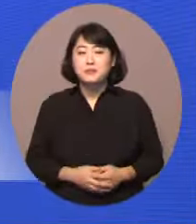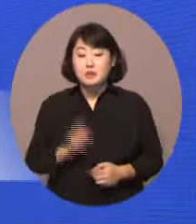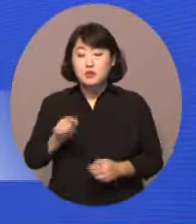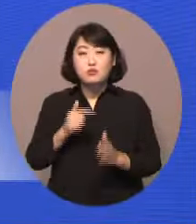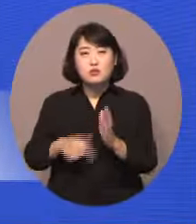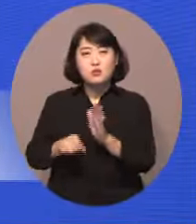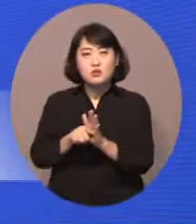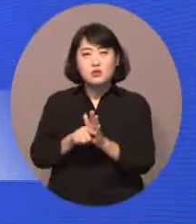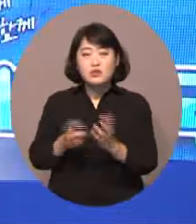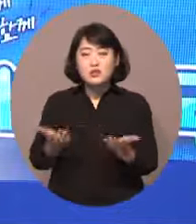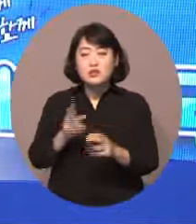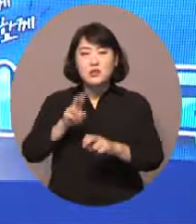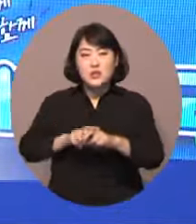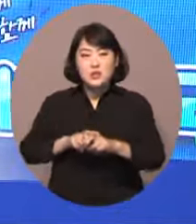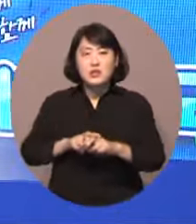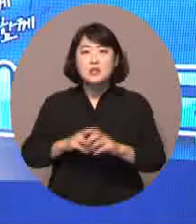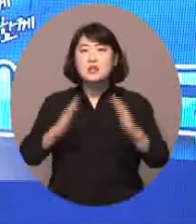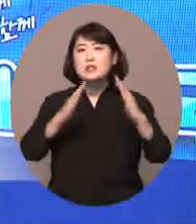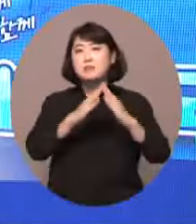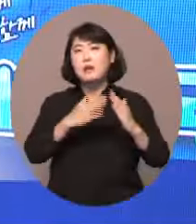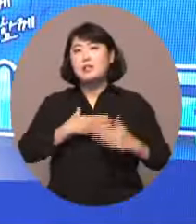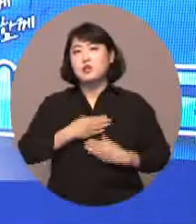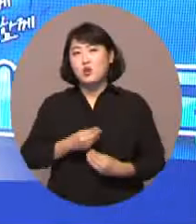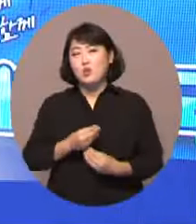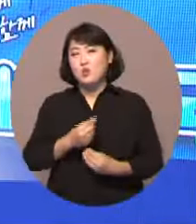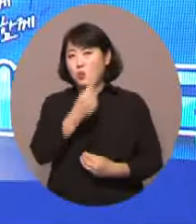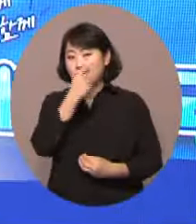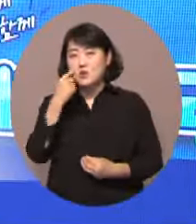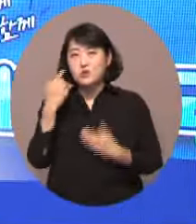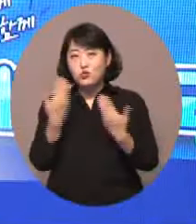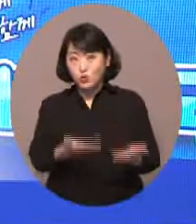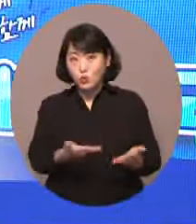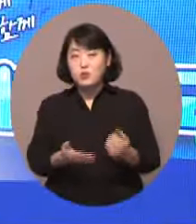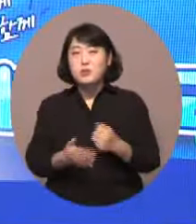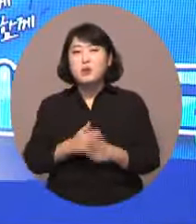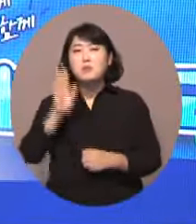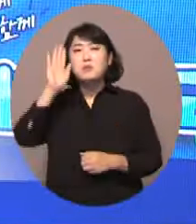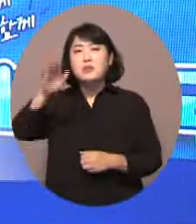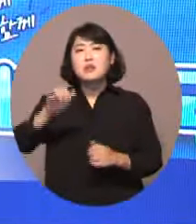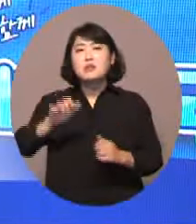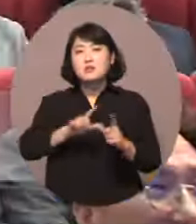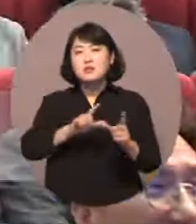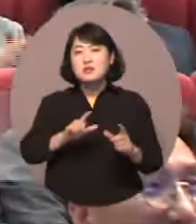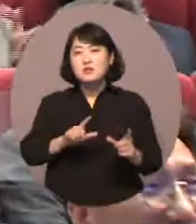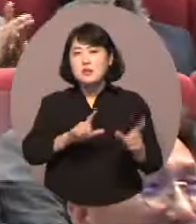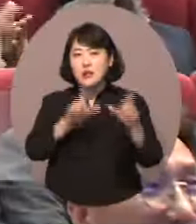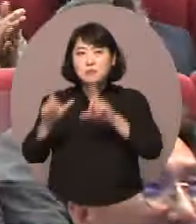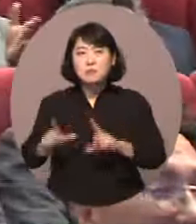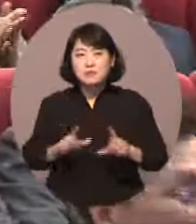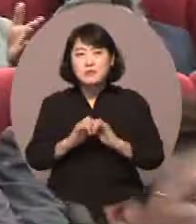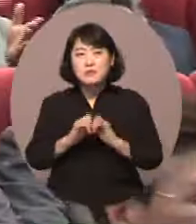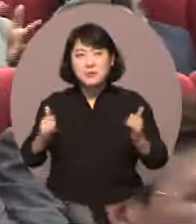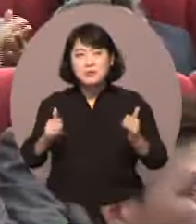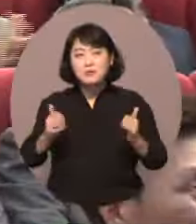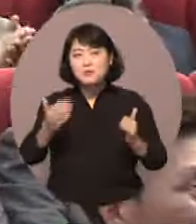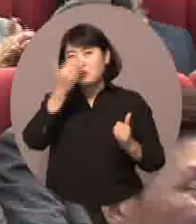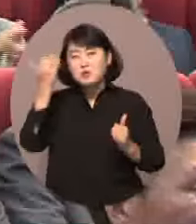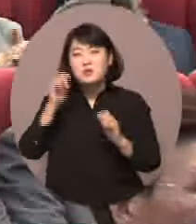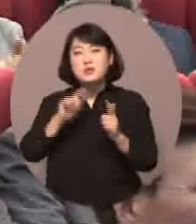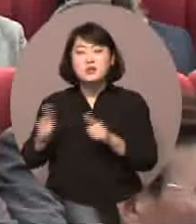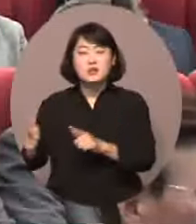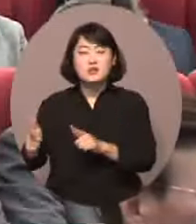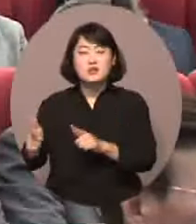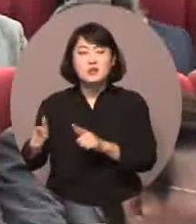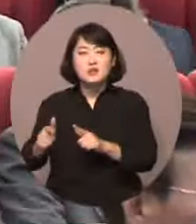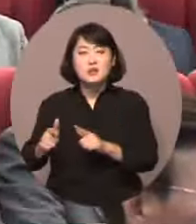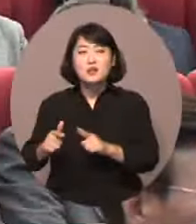위해 일자리와 주거 안정성을 보장해 미래 세대가 희망을 가질 수 있도록 해야 한다며 다른 후보들과